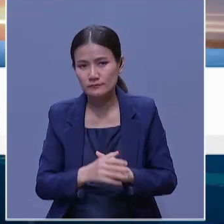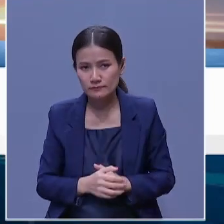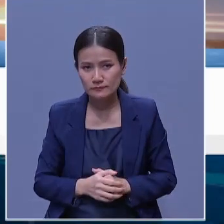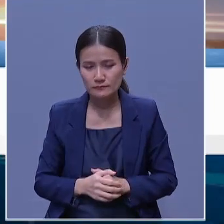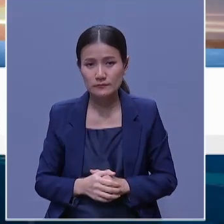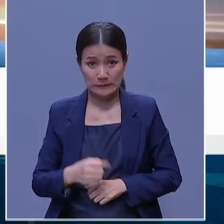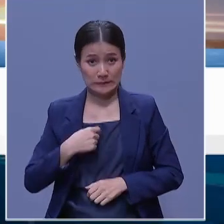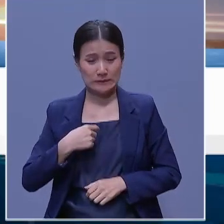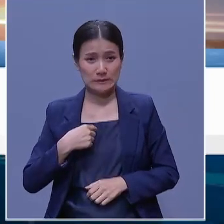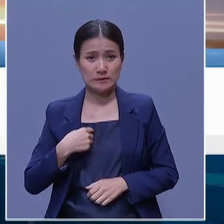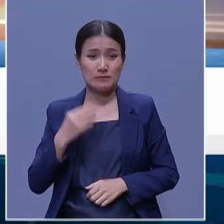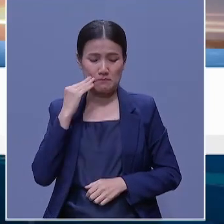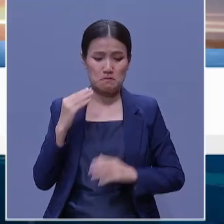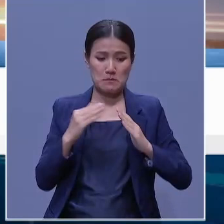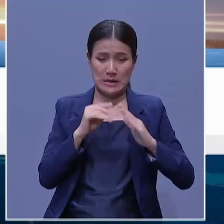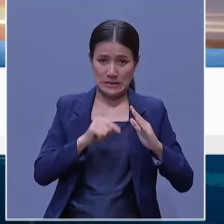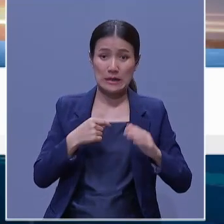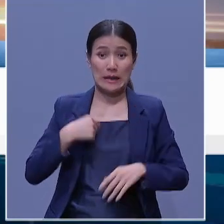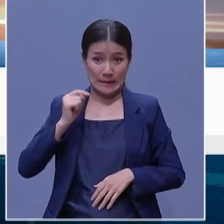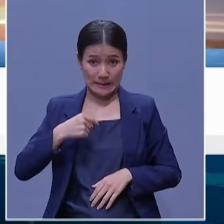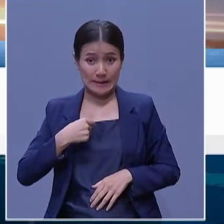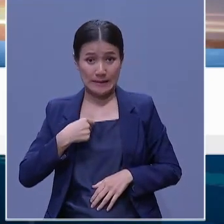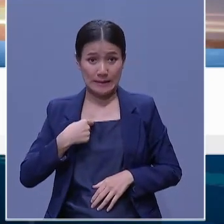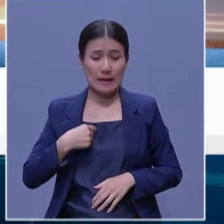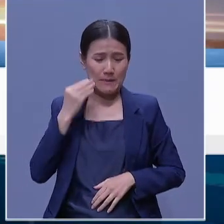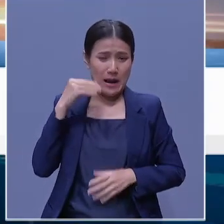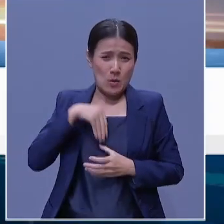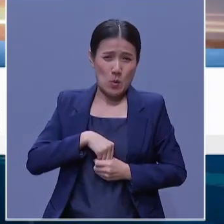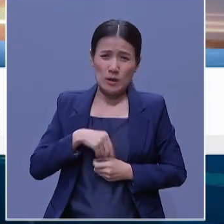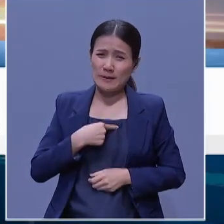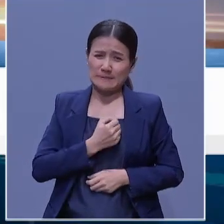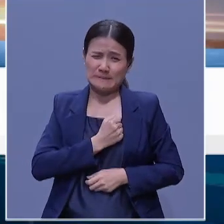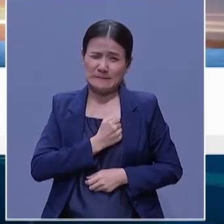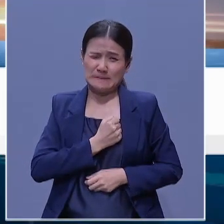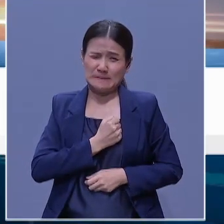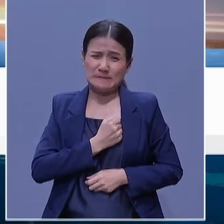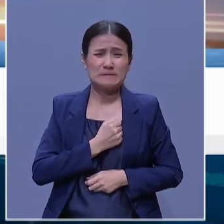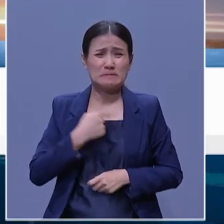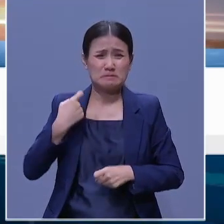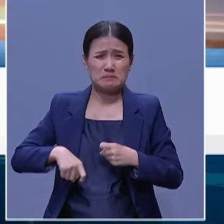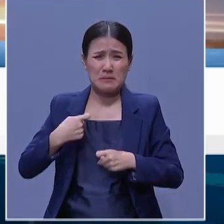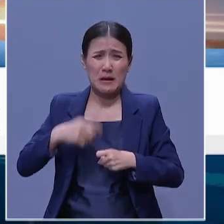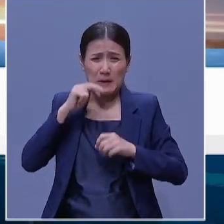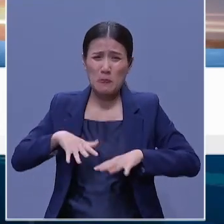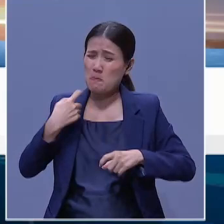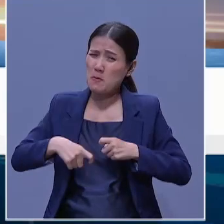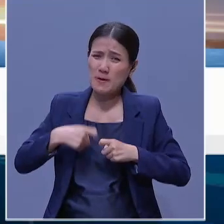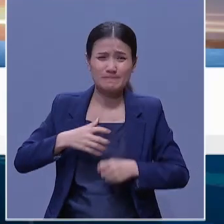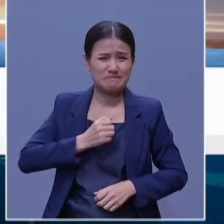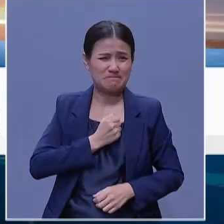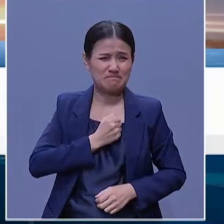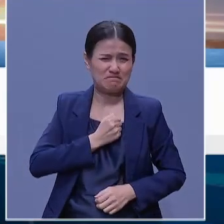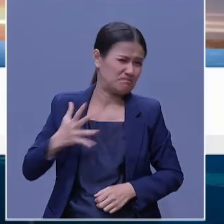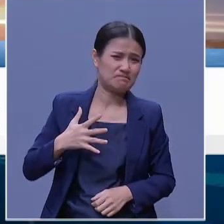านชุมชนดีงามบอกนะครับว่าตัวเขาเองและครอบครัวทนสภาพความลำบากจากน้ำท่วมไม่ไหวแล้วก็เลยประกาศขายบ้านและ